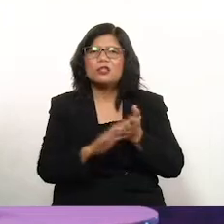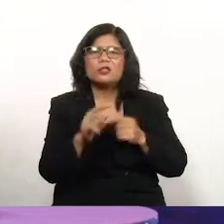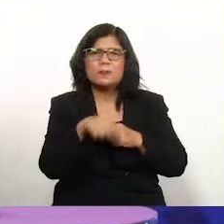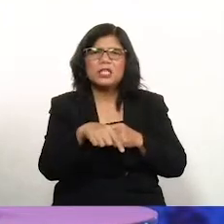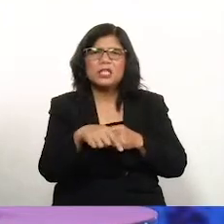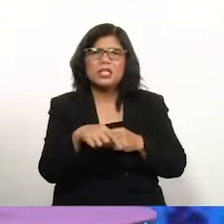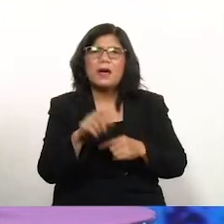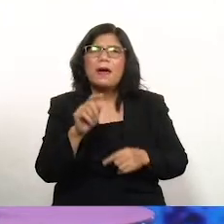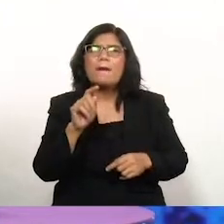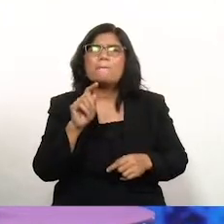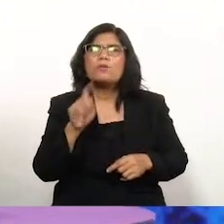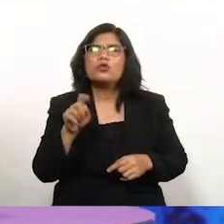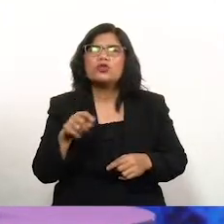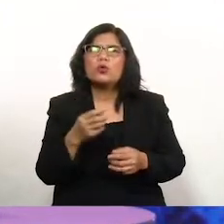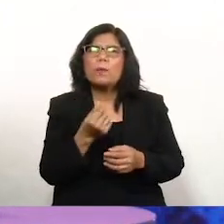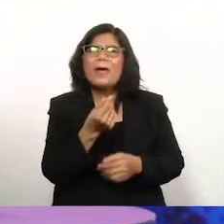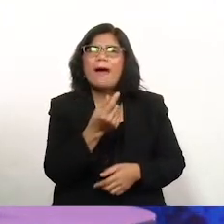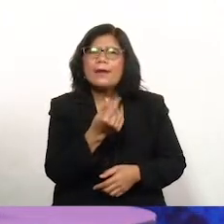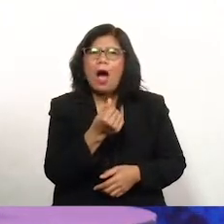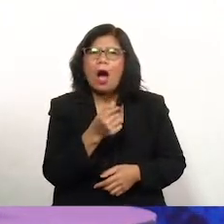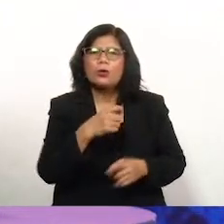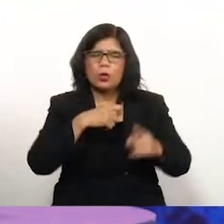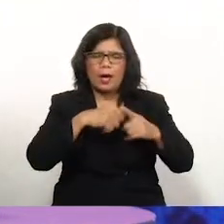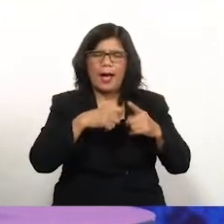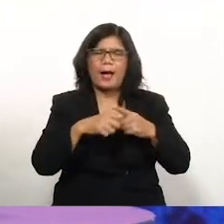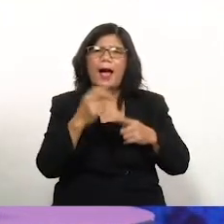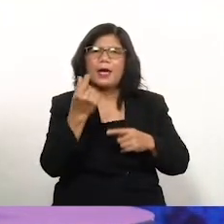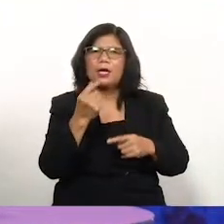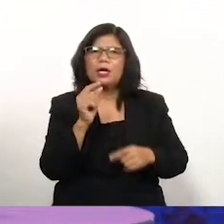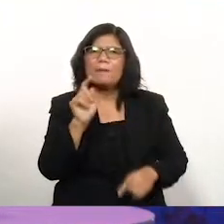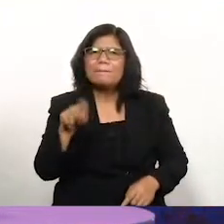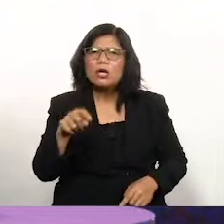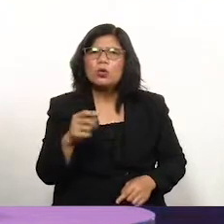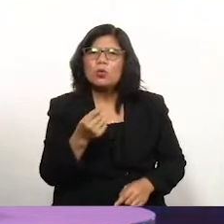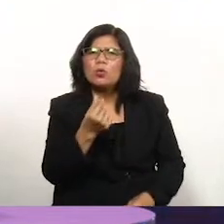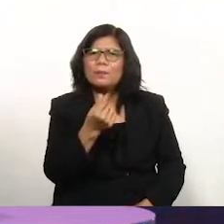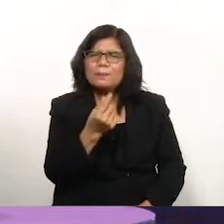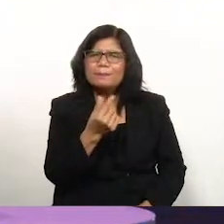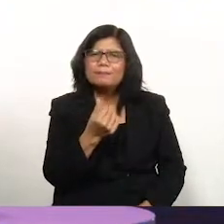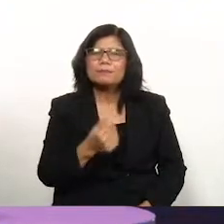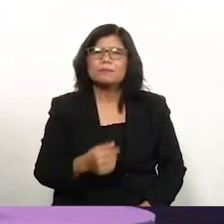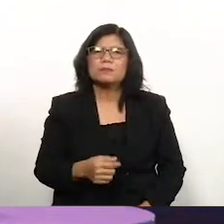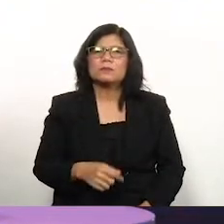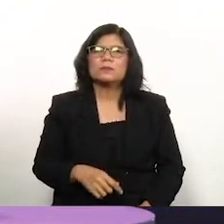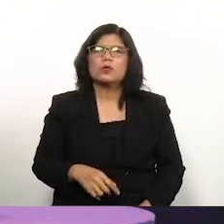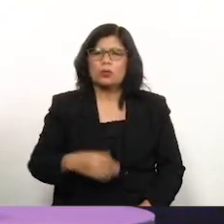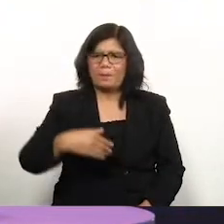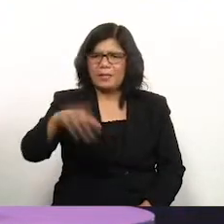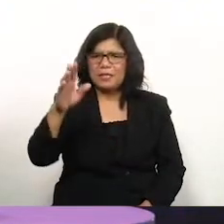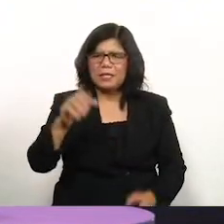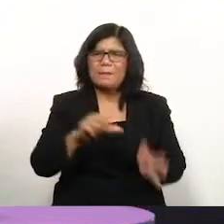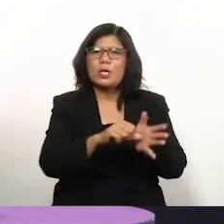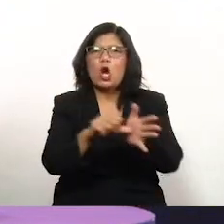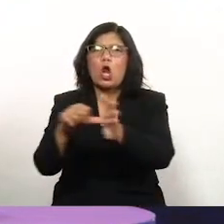biaya Hai untuk KKR kayak kita membutuhkan biaya Hai untuk pergi